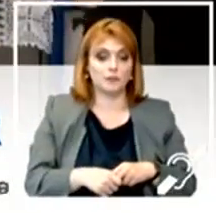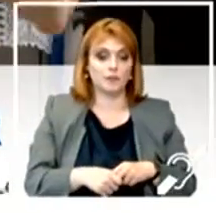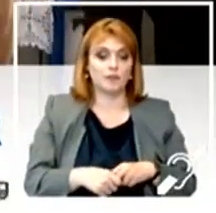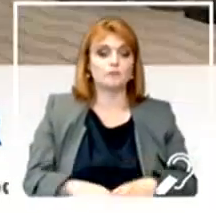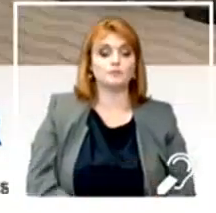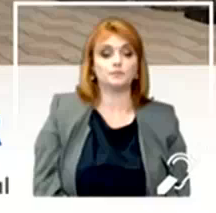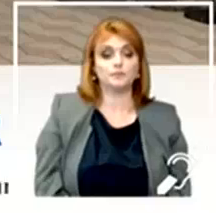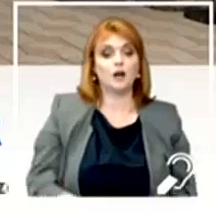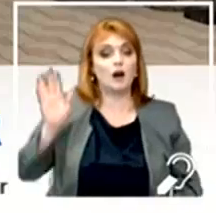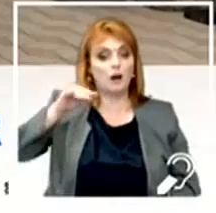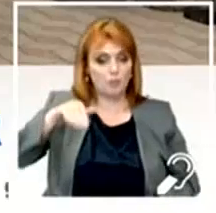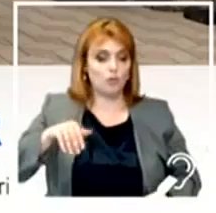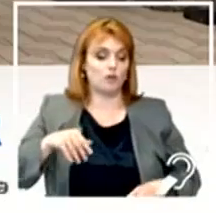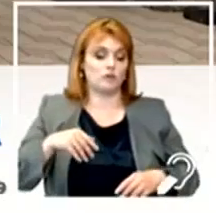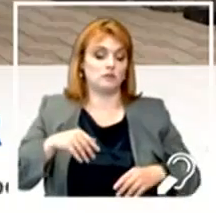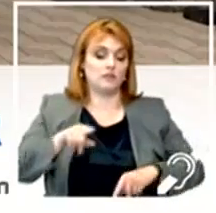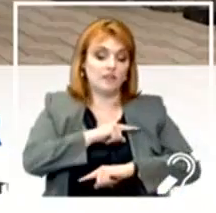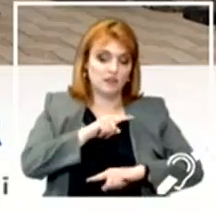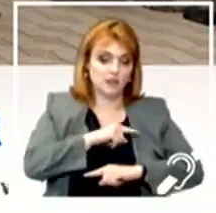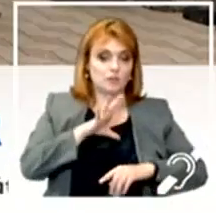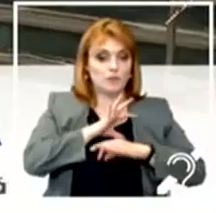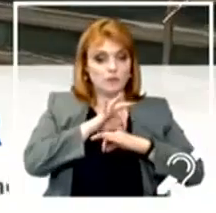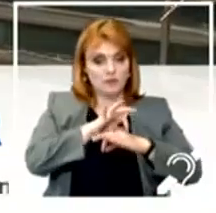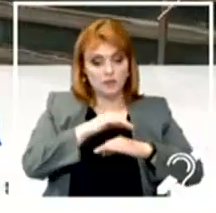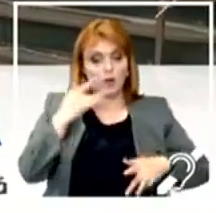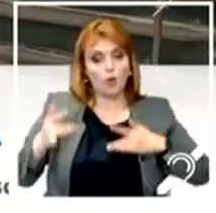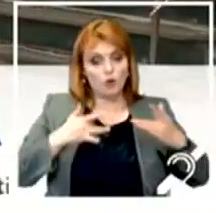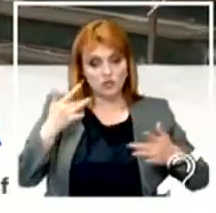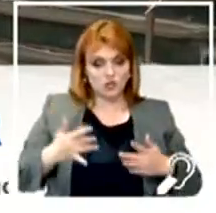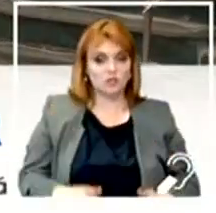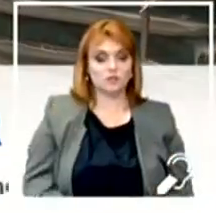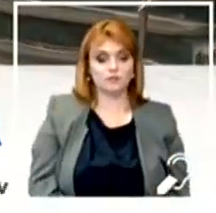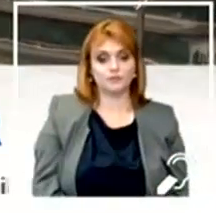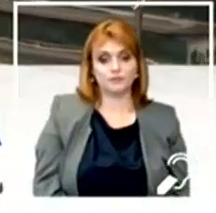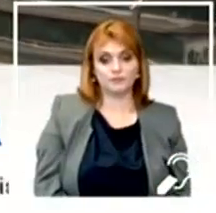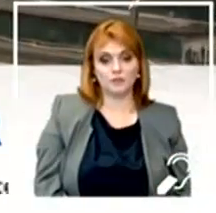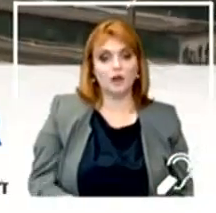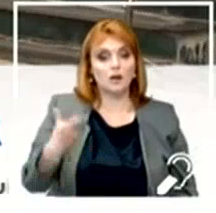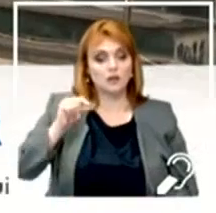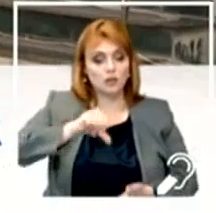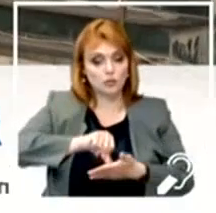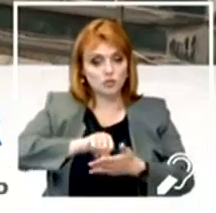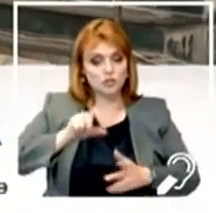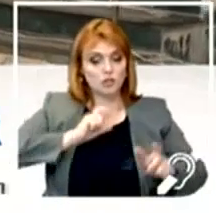cu un concert susținut de studenții de la Arte Frumoase.